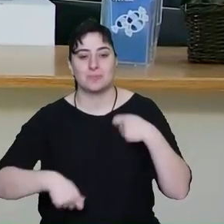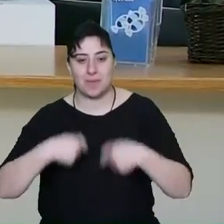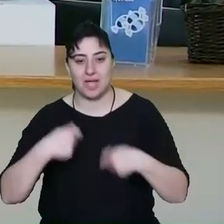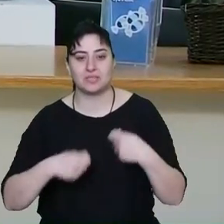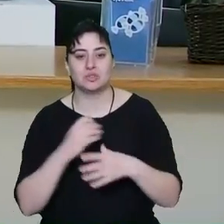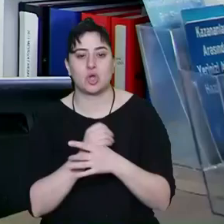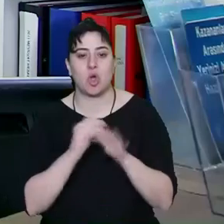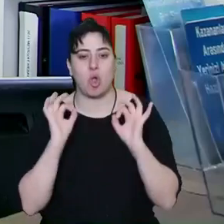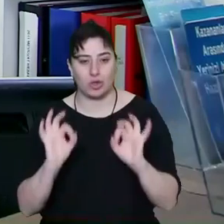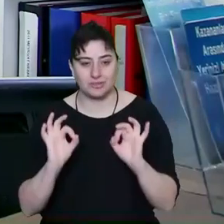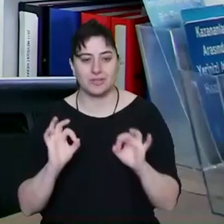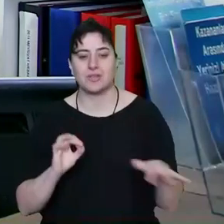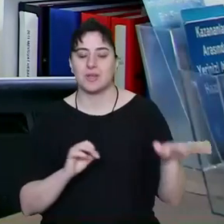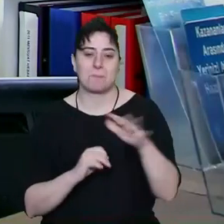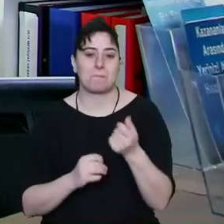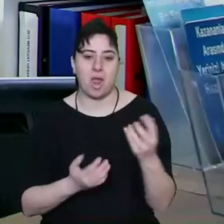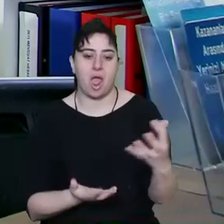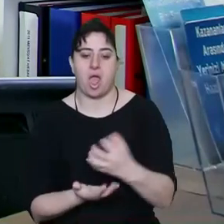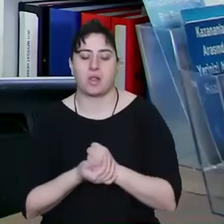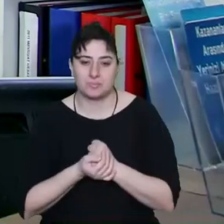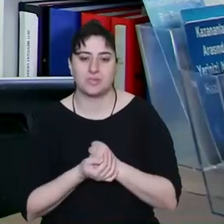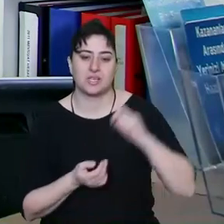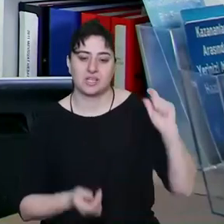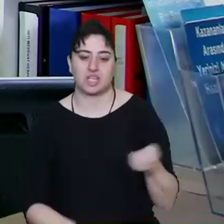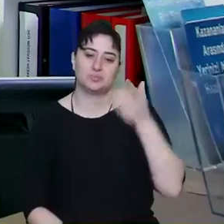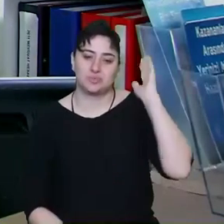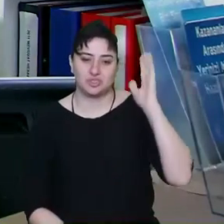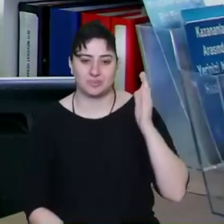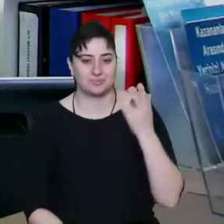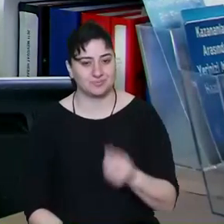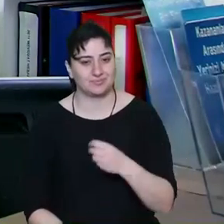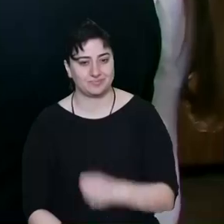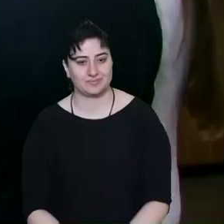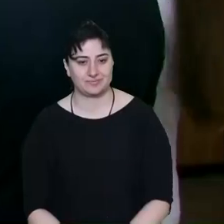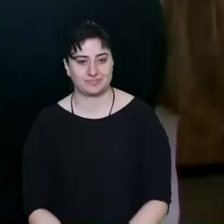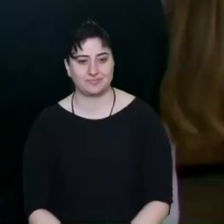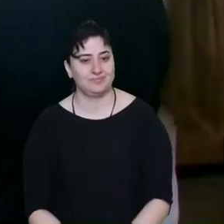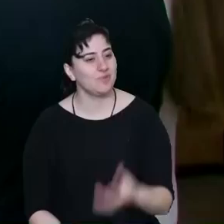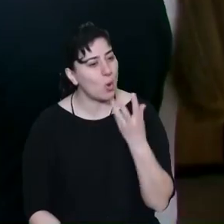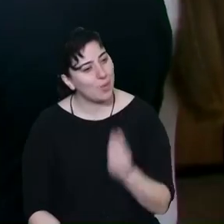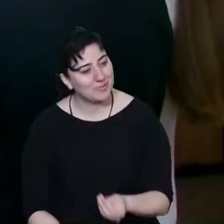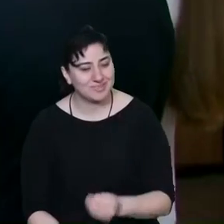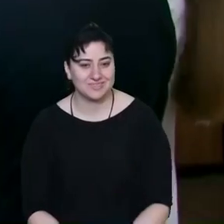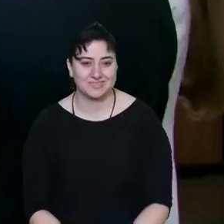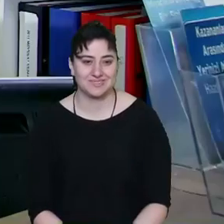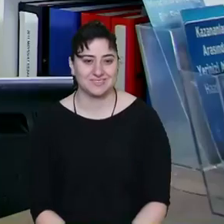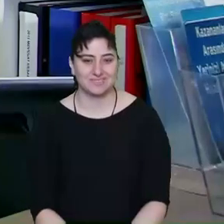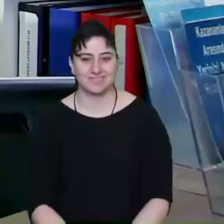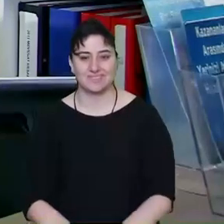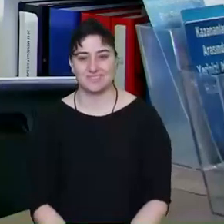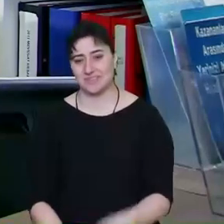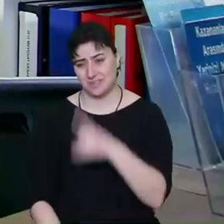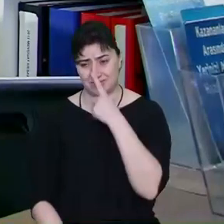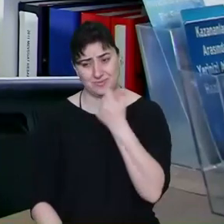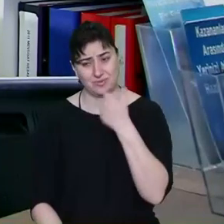bankayı soyacağım ve bütün paraları alıp kaçacağım. Buyursunlar işte. Olabilir. Müdür